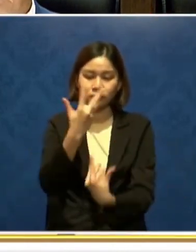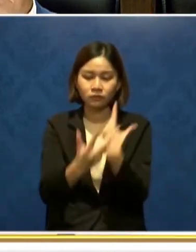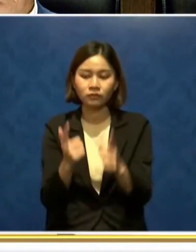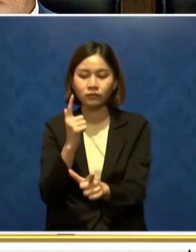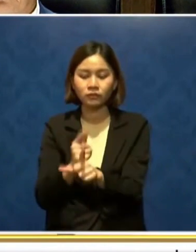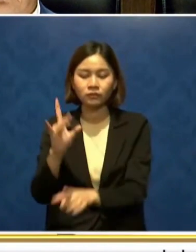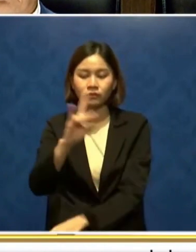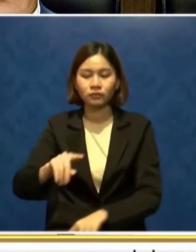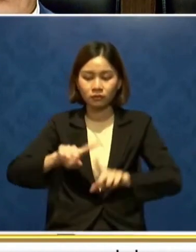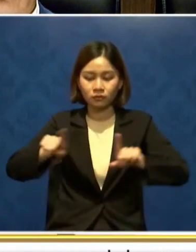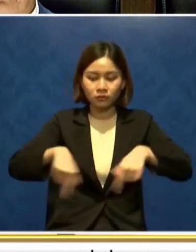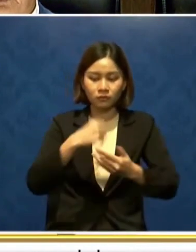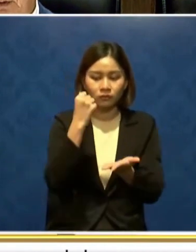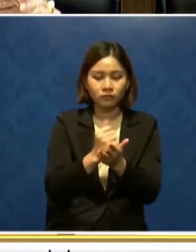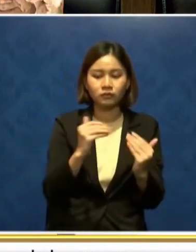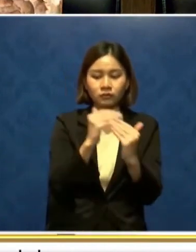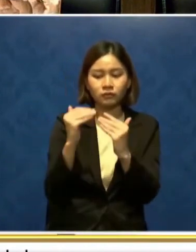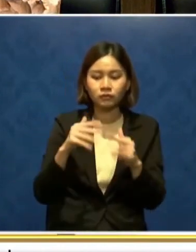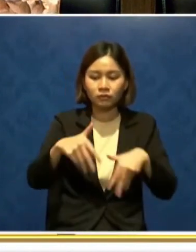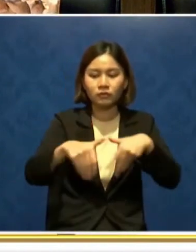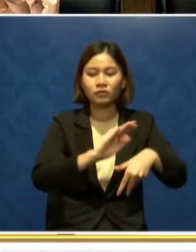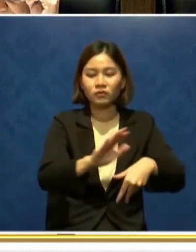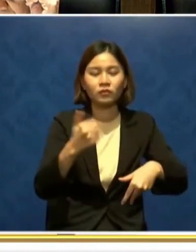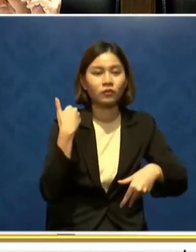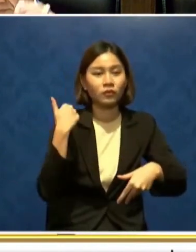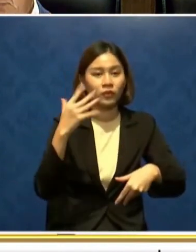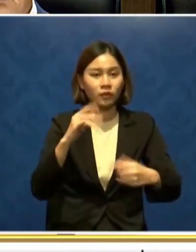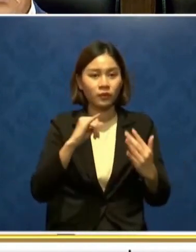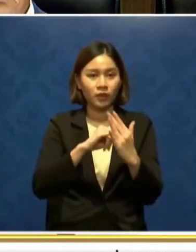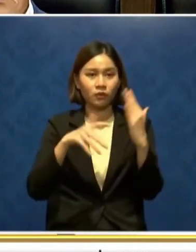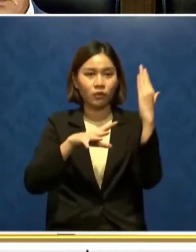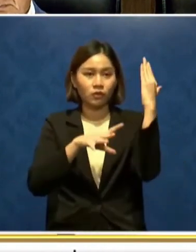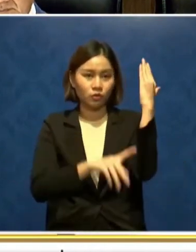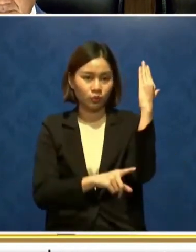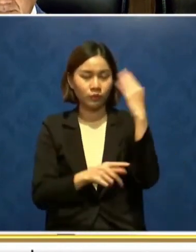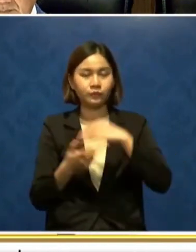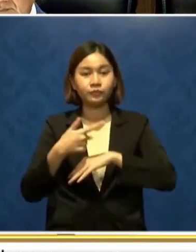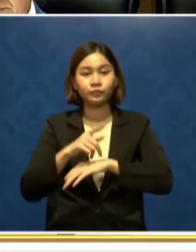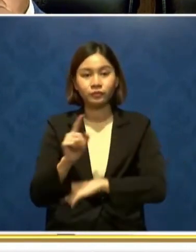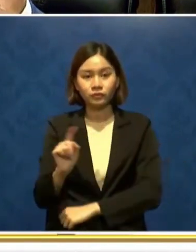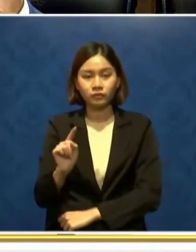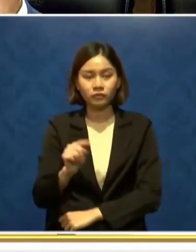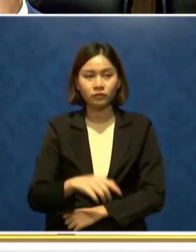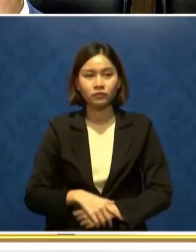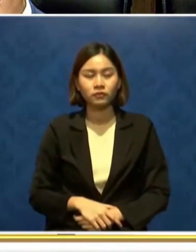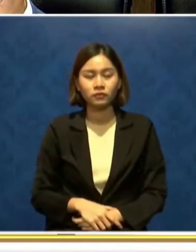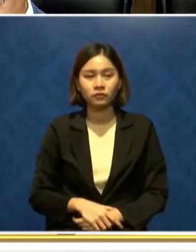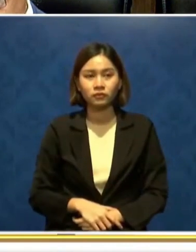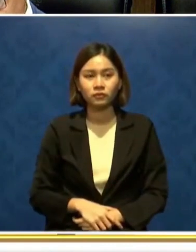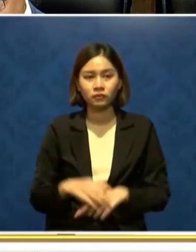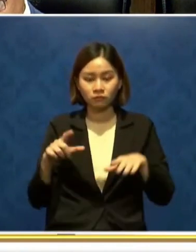เอกสารสิทธิ์ของประชาชนในพื้นที่จังหวัดชุมพรท่านประธานครับ